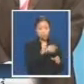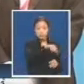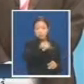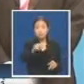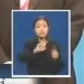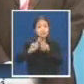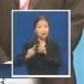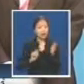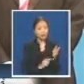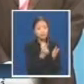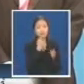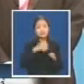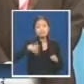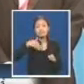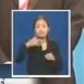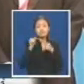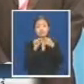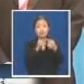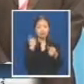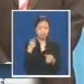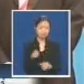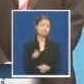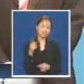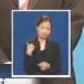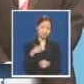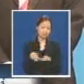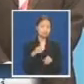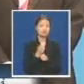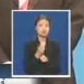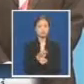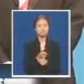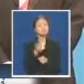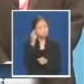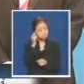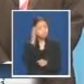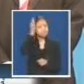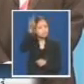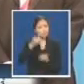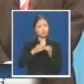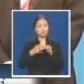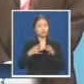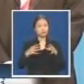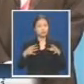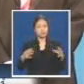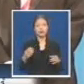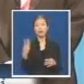ขึ้นแล้วก็กำลังดำเนินการเพื่อเข้าสู่หลักเกณฑ์ก็คาดว่าจะมีการเติบโตรวดเร็วพอสม